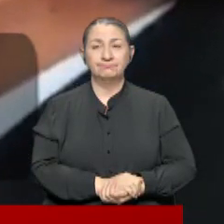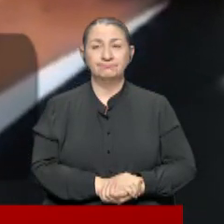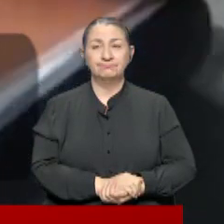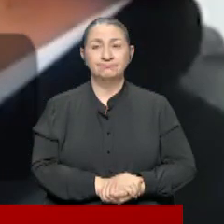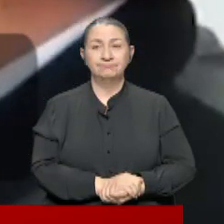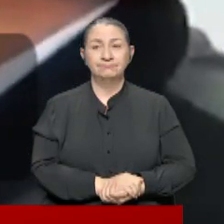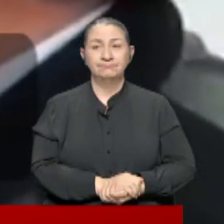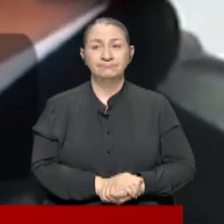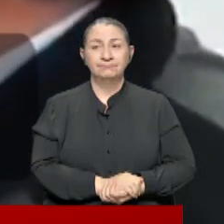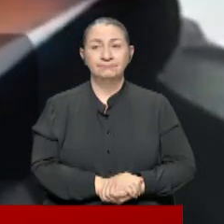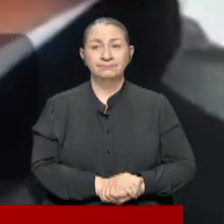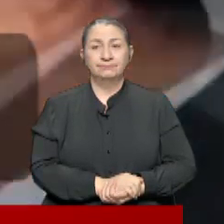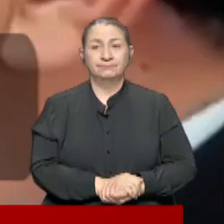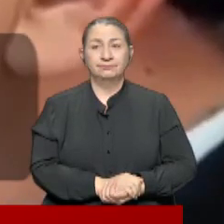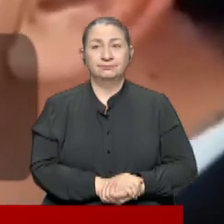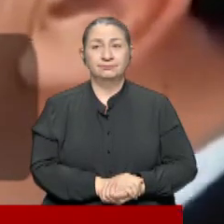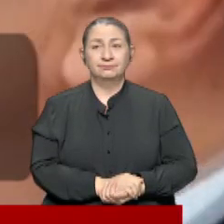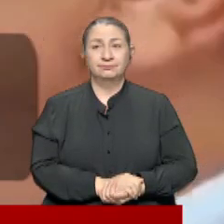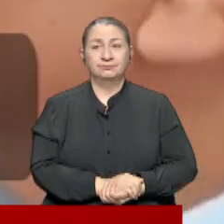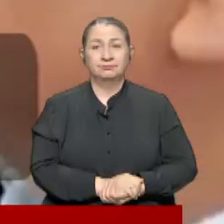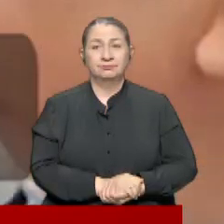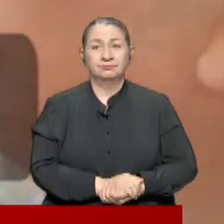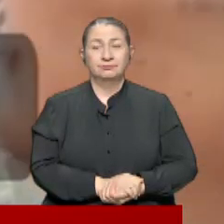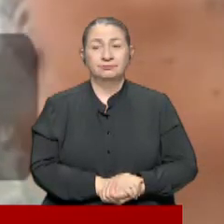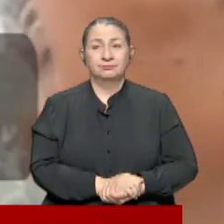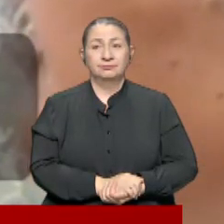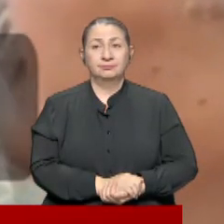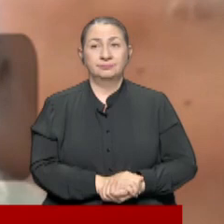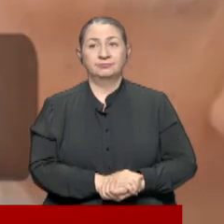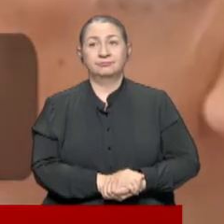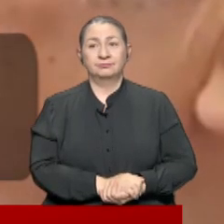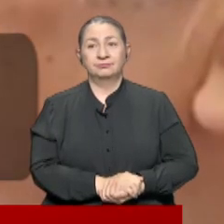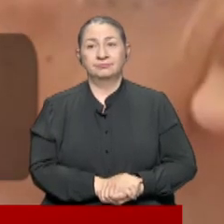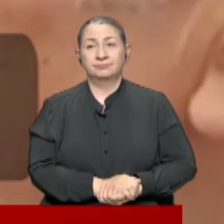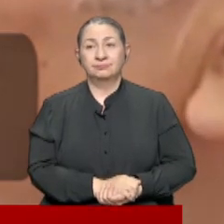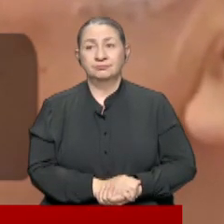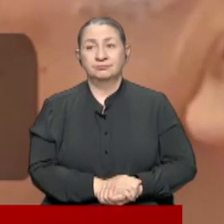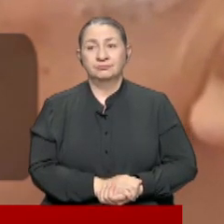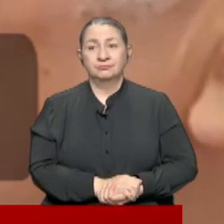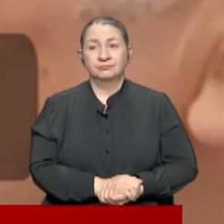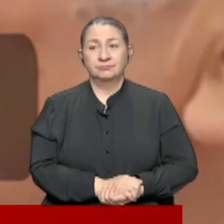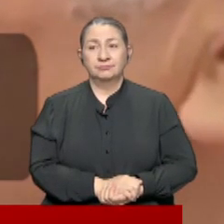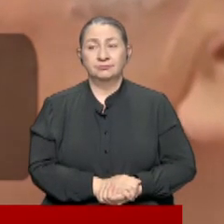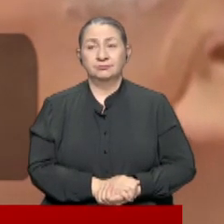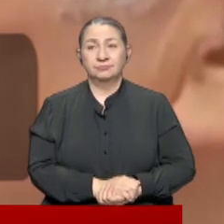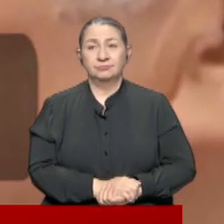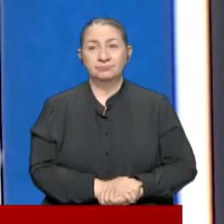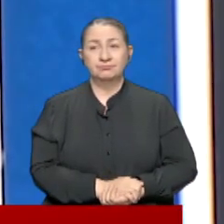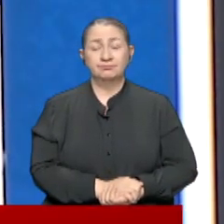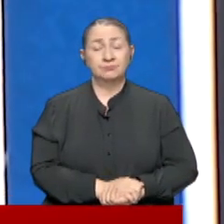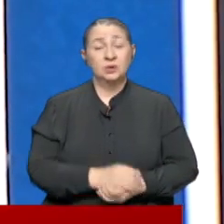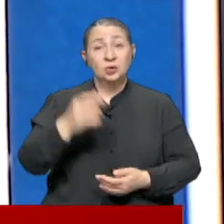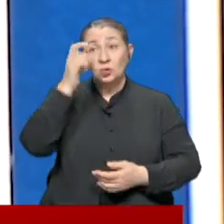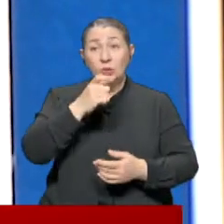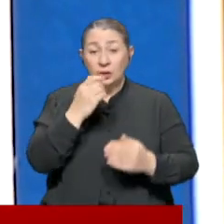zorundayım. Bir yandan kılavım var. Ankara'ya gitmem lazım. Gidemiyorum. Ne sınavın var? İcra müdürlüğü sınavım vardı. Onu hazırlanmaya çalışıyorum. Onu da hazırlanamıyorum. Çünkü çalışmak zorundayım.